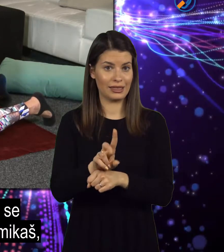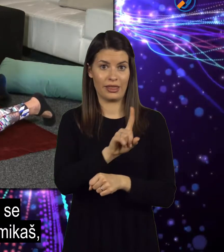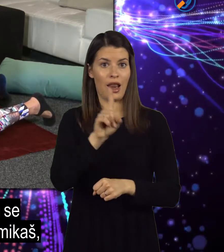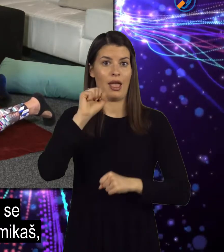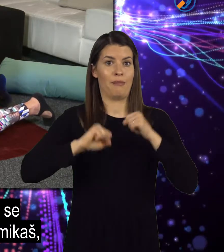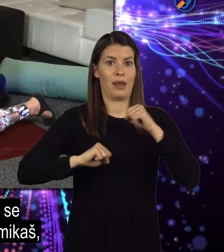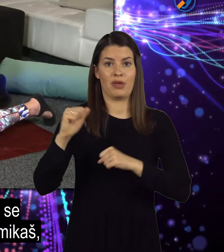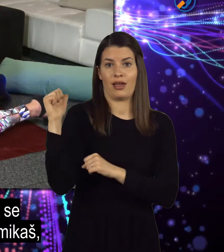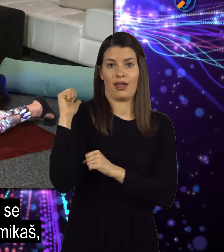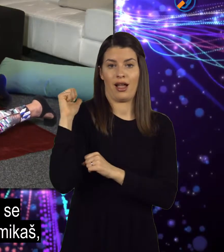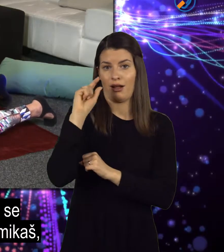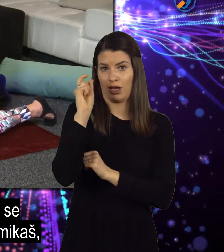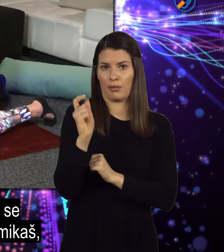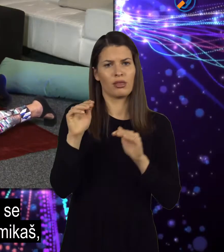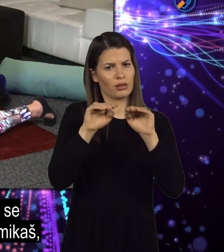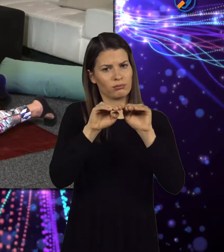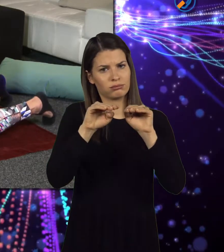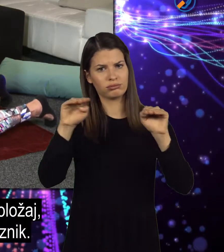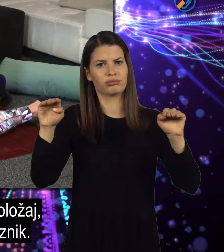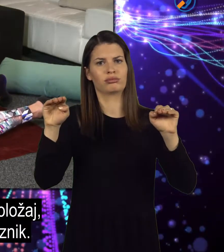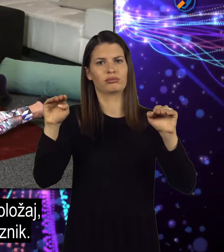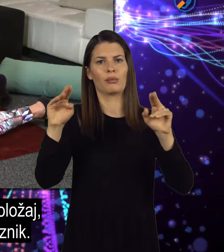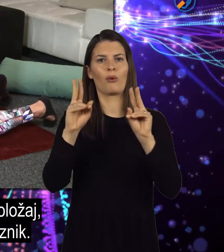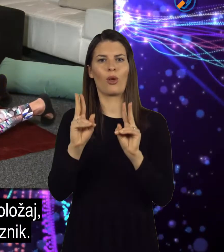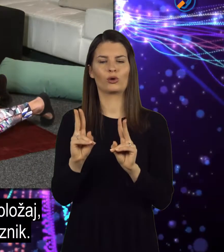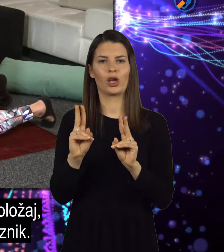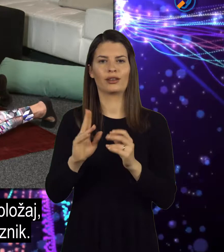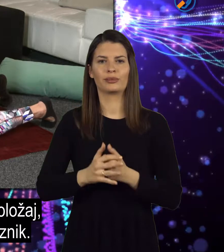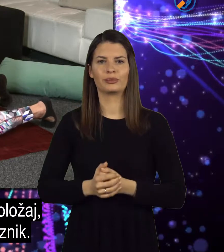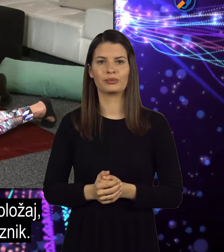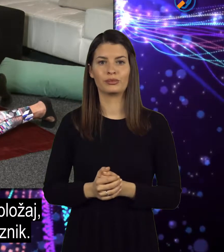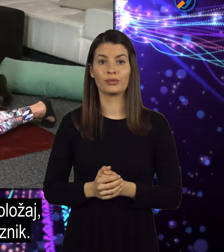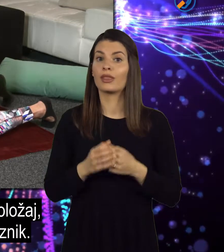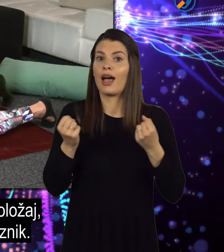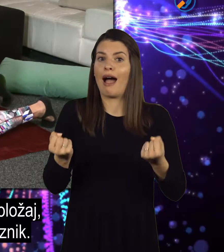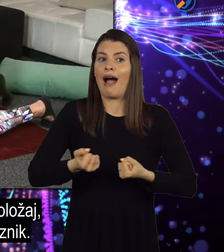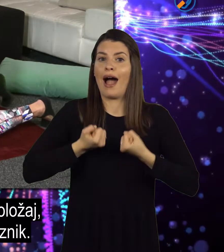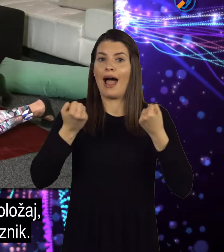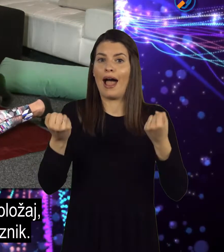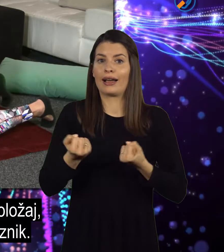Paziš, da se tukaj ne premikaš, držiš čvrst položaj,